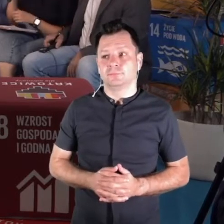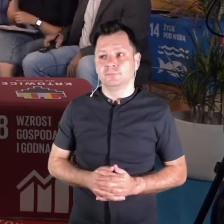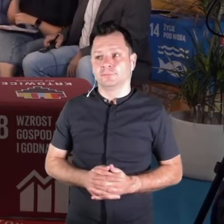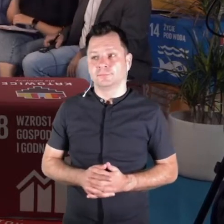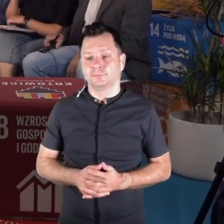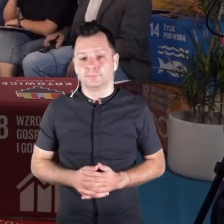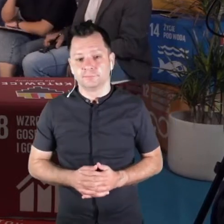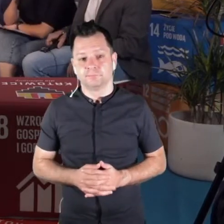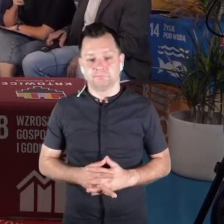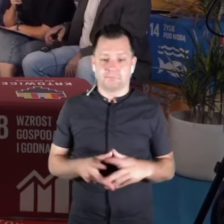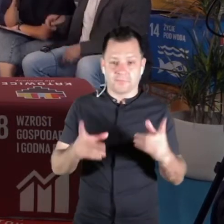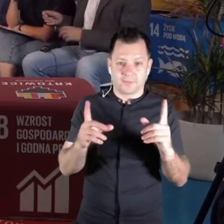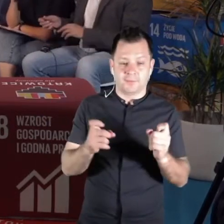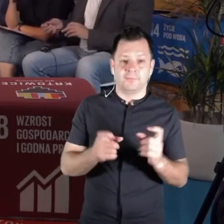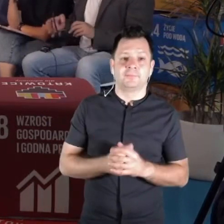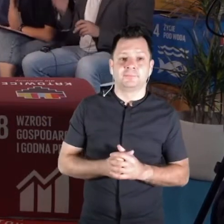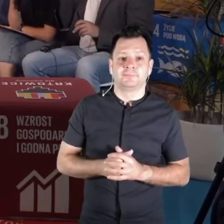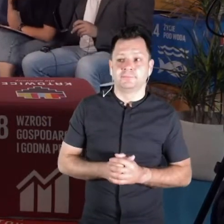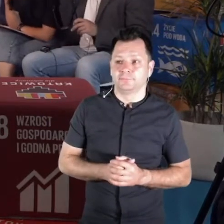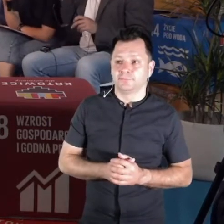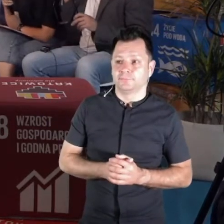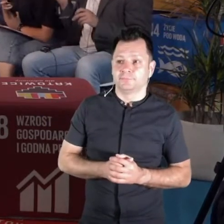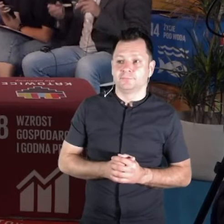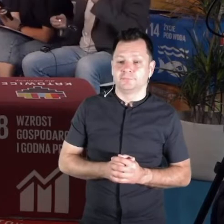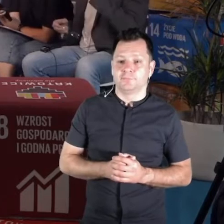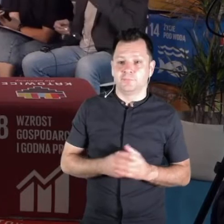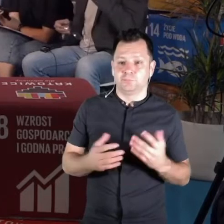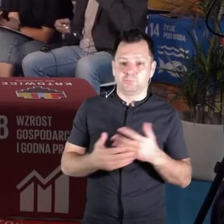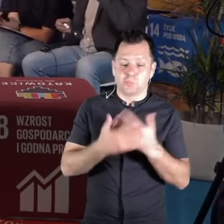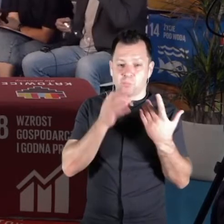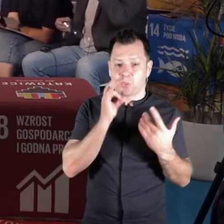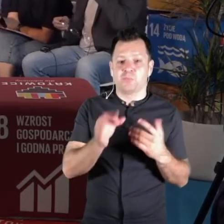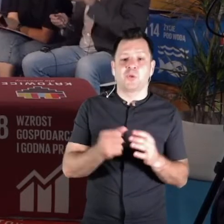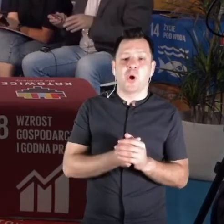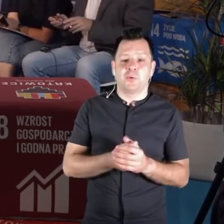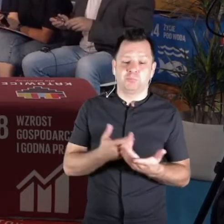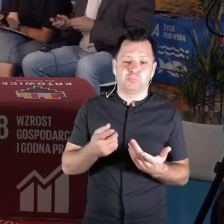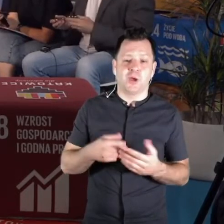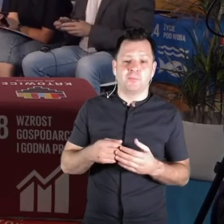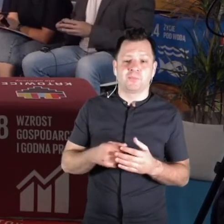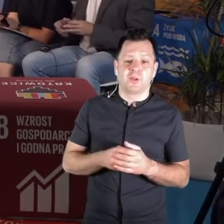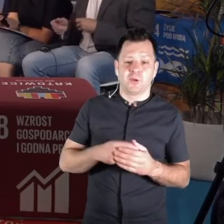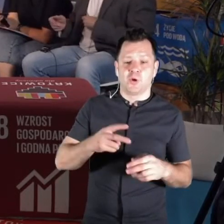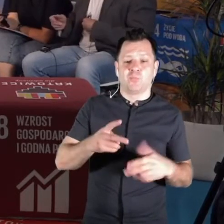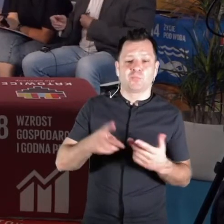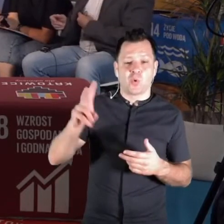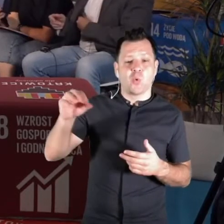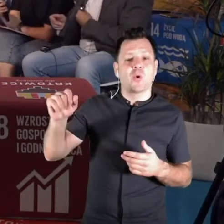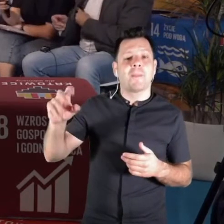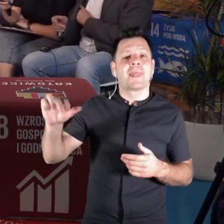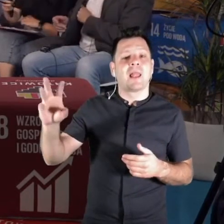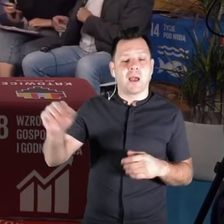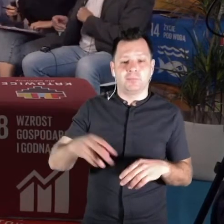Możemy zaczynać? Let's start. Dziękuję. Zacznijmy. Dzień dobry Państwu, ja nazywam się Justyna Puzio, jestem pracownikiem Urban Lab Rzeszów